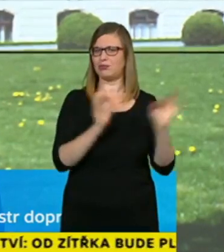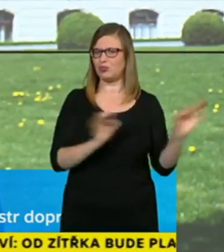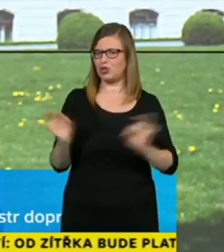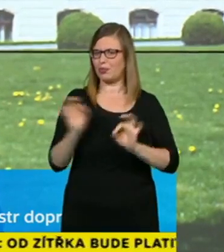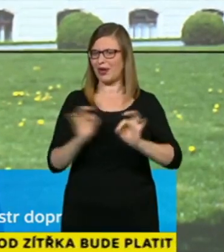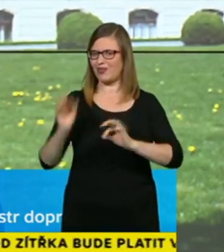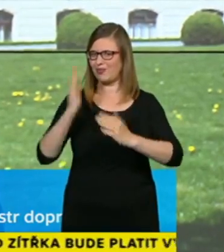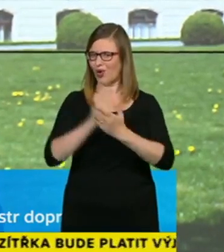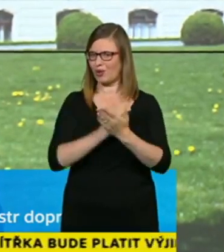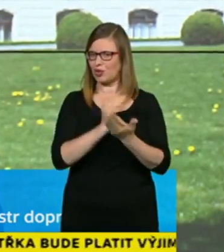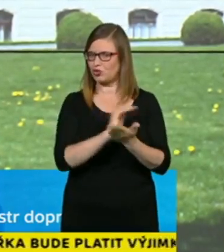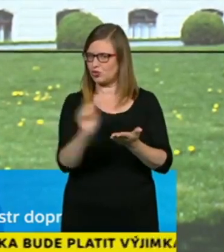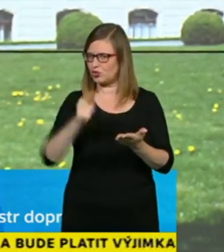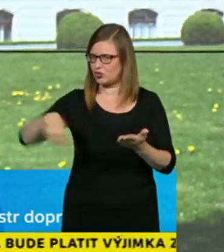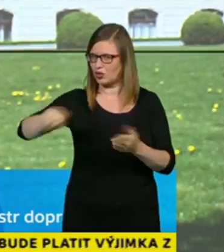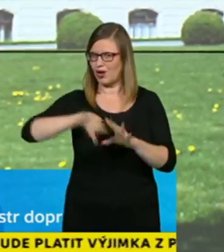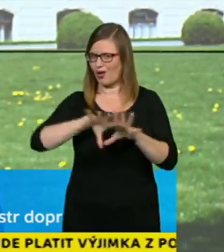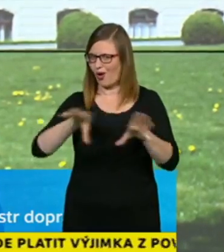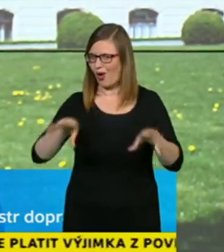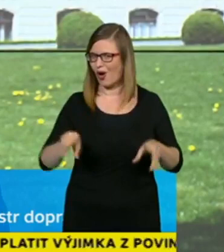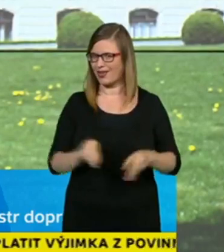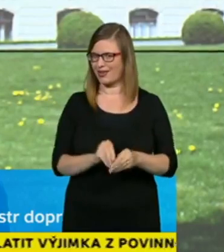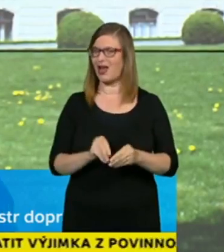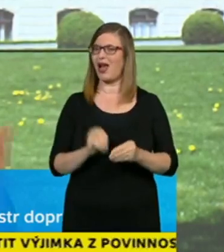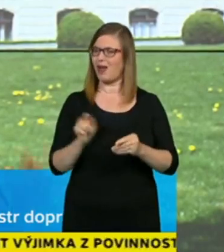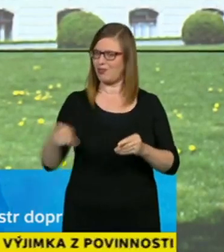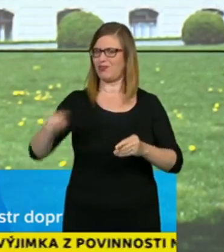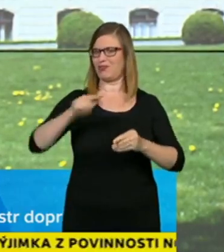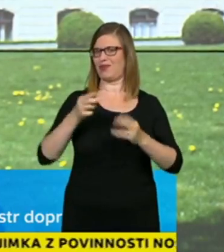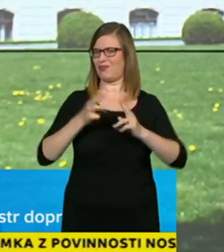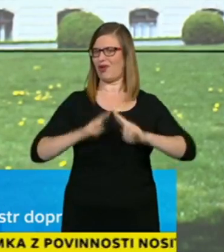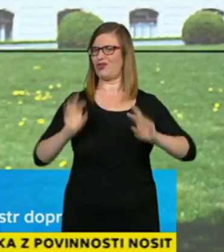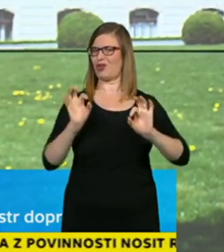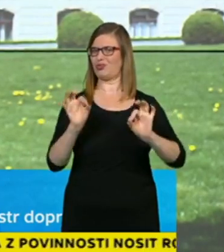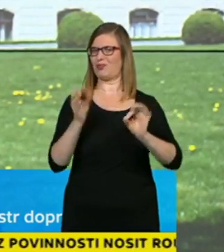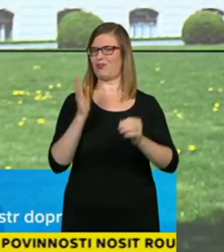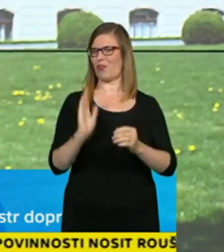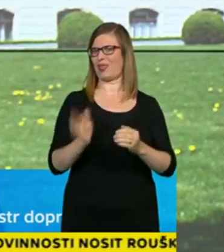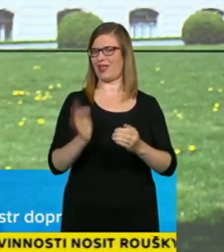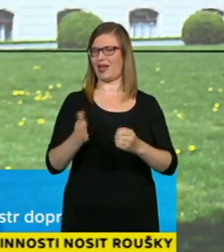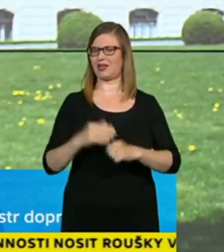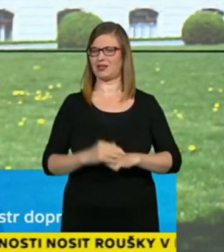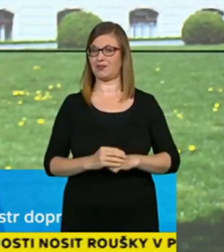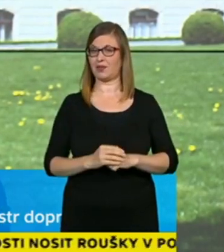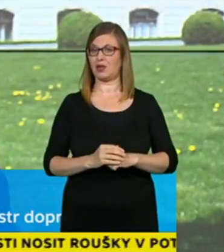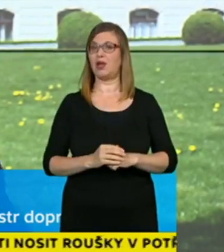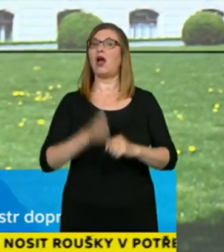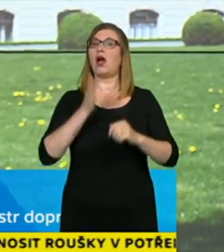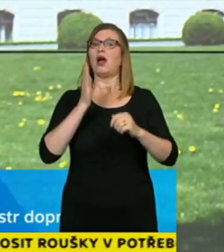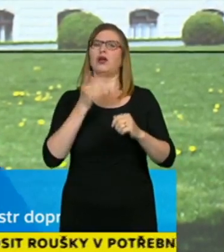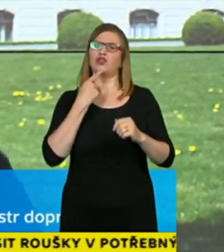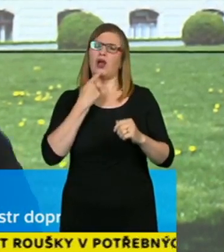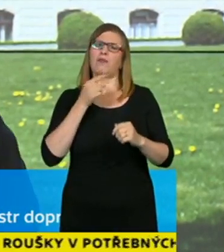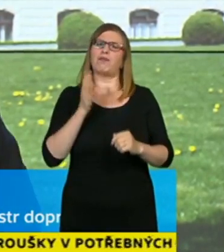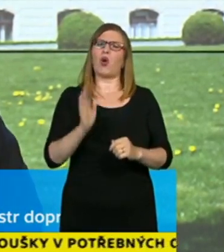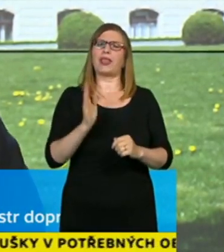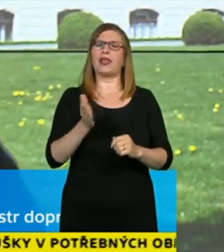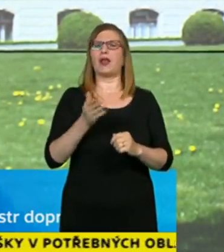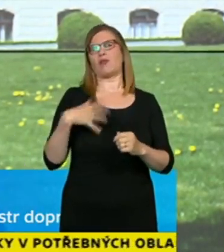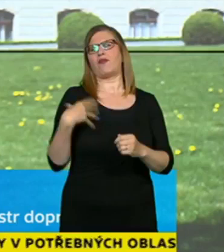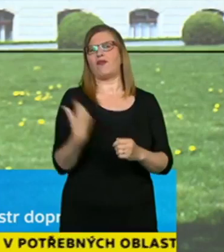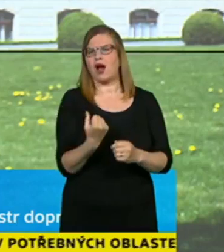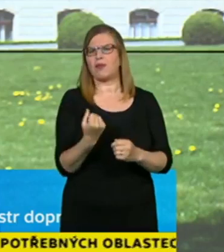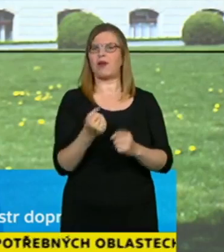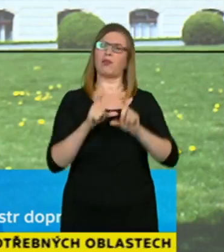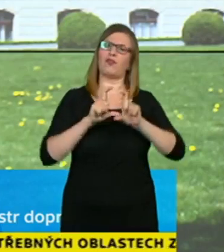ta definice je celkem důležitá věc. Podle toho se rozpoznává, jestli tedy jde o rodinný podnik, živnost nebo farmu.